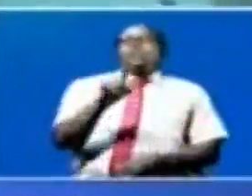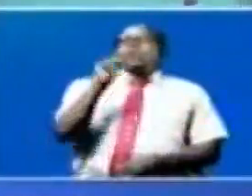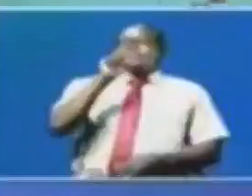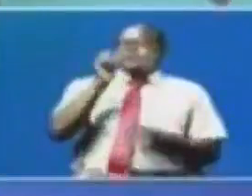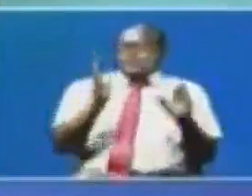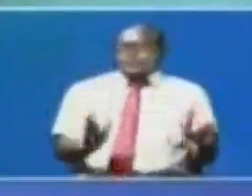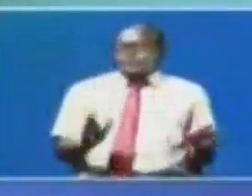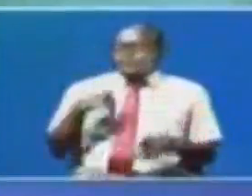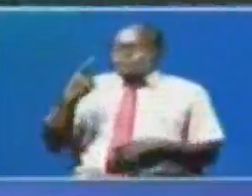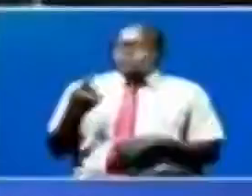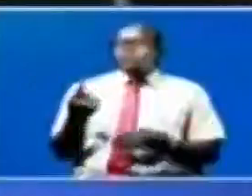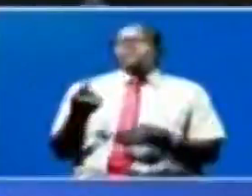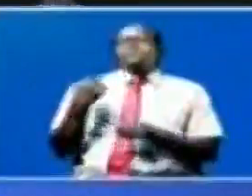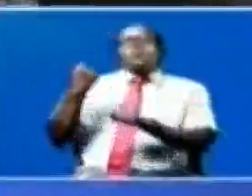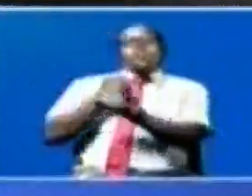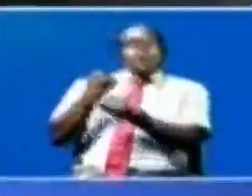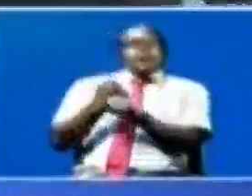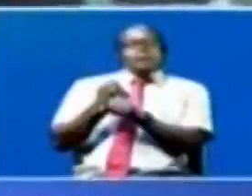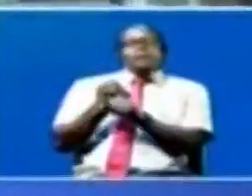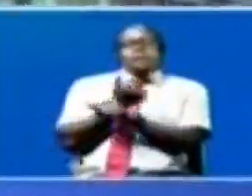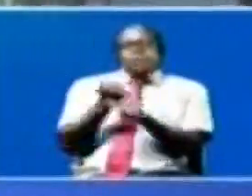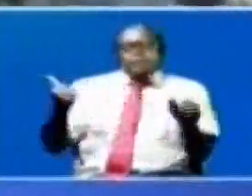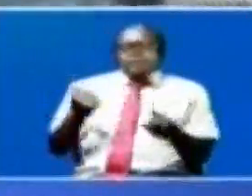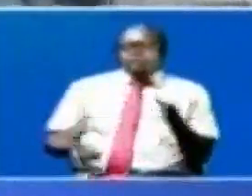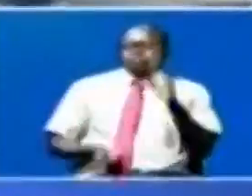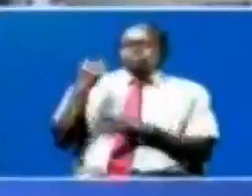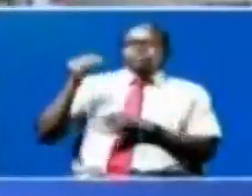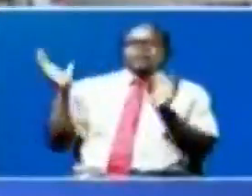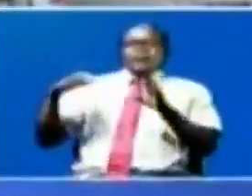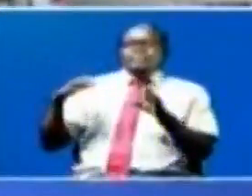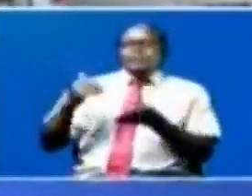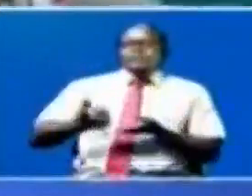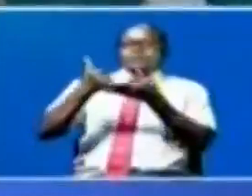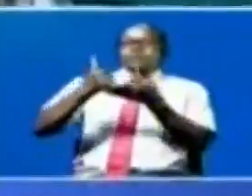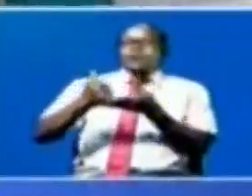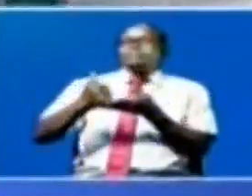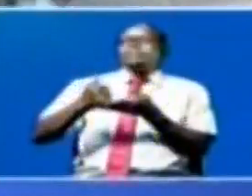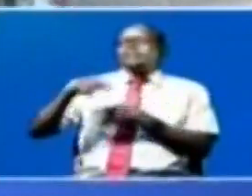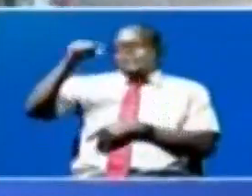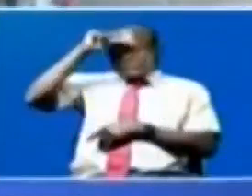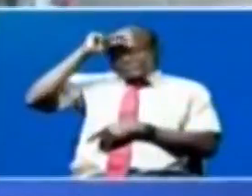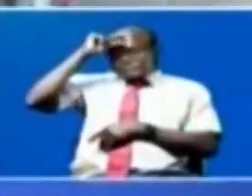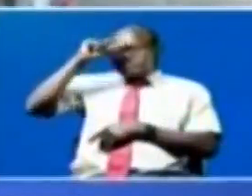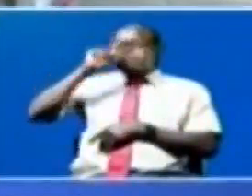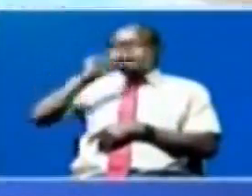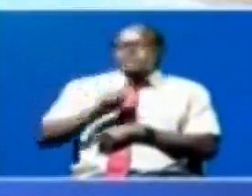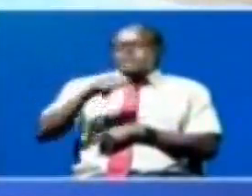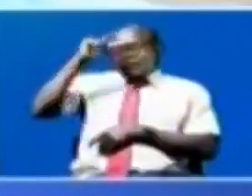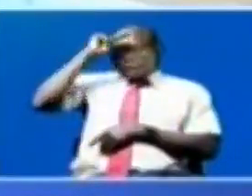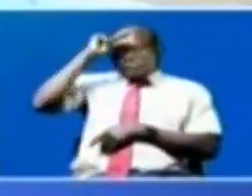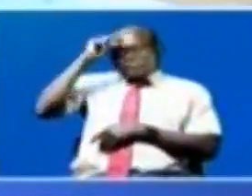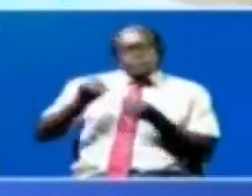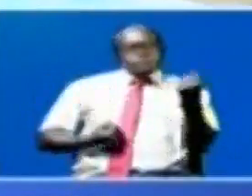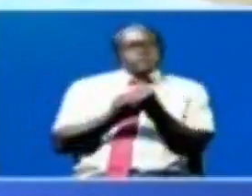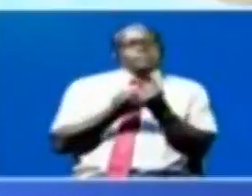Watanzania wachache wanaotekeleza sera ya Tanzania ya viwanda itakayoifanya Tanzania kuwa ya uchumi wa kati. Uwezo wa kutengeneza hizi